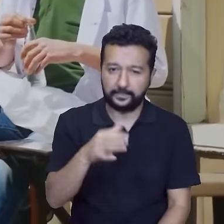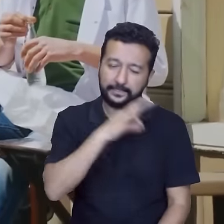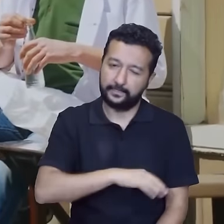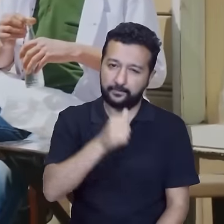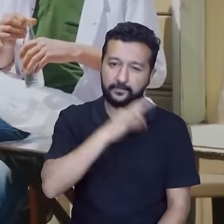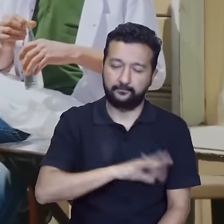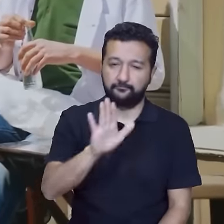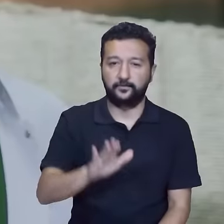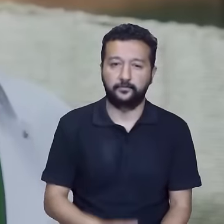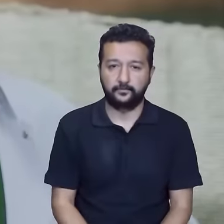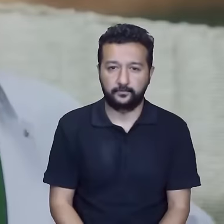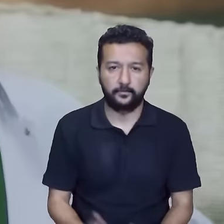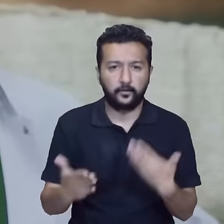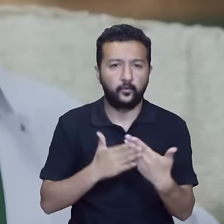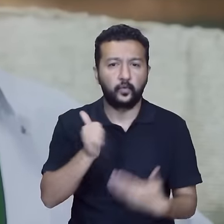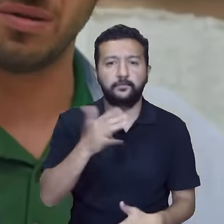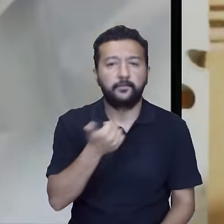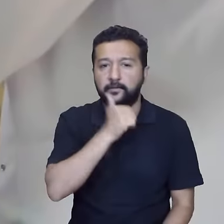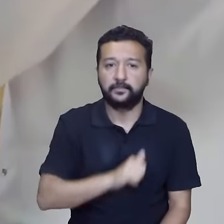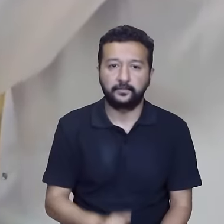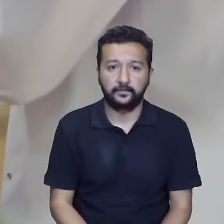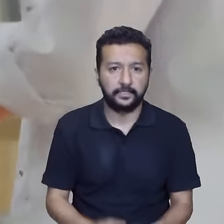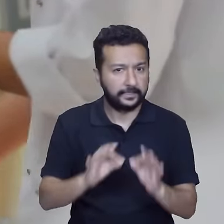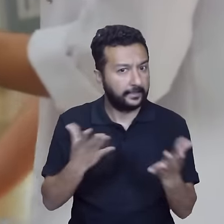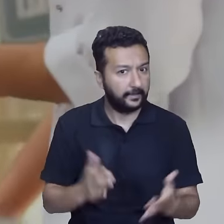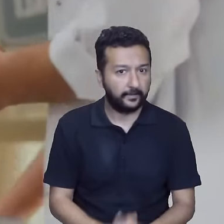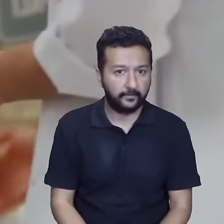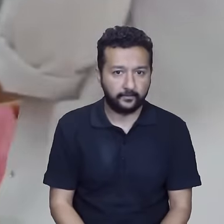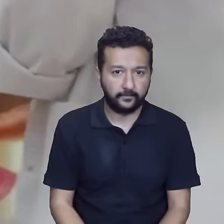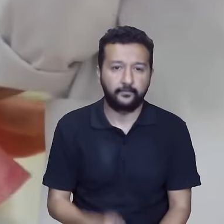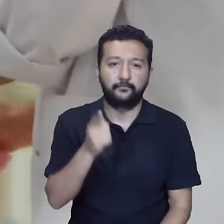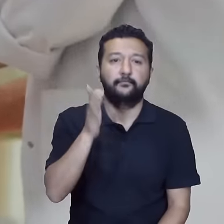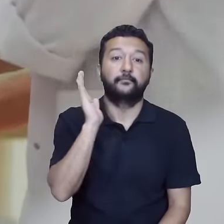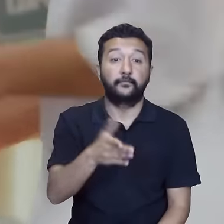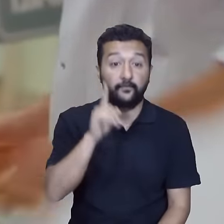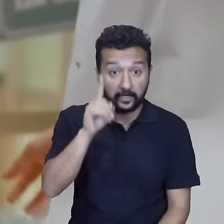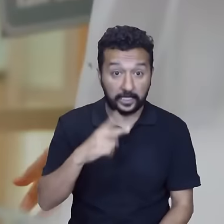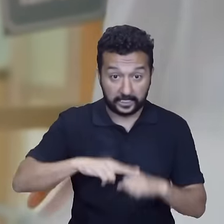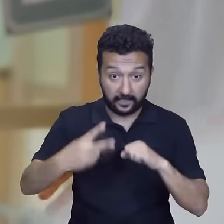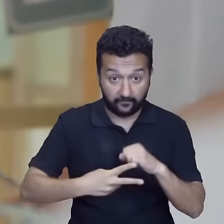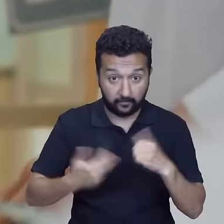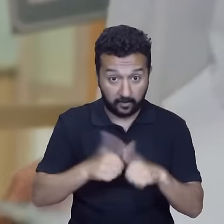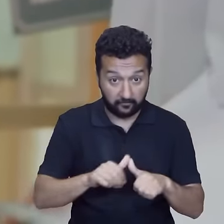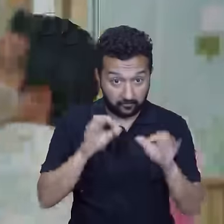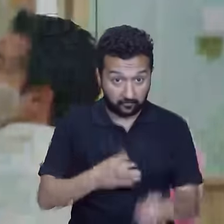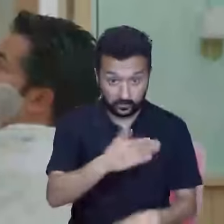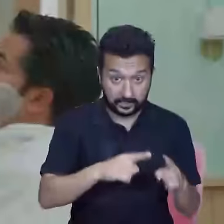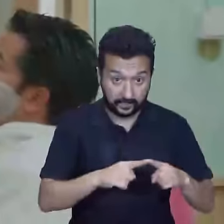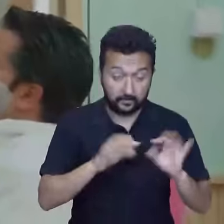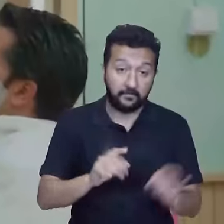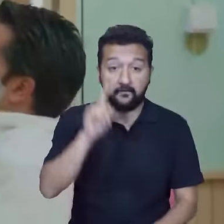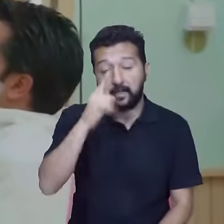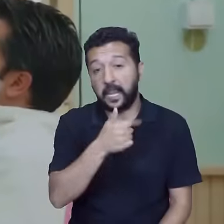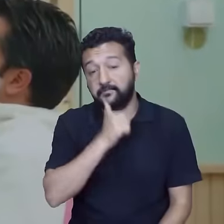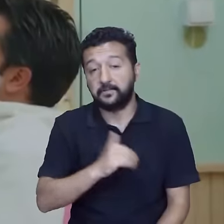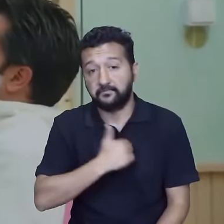böyle. Cebini gösterdi. Düğün ne zamanmış abi? Ne? Hadi canım. 2 hafta sonra mı evleniyormuş Tarık?